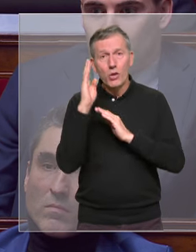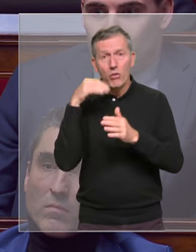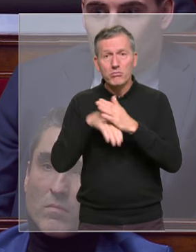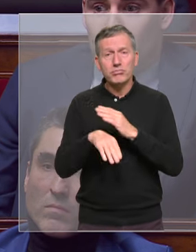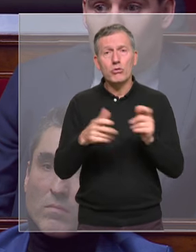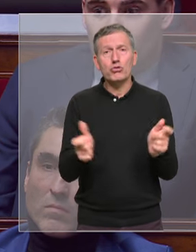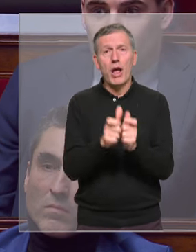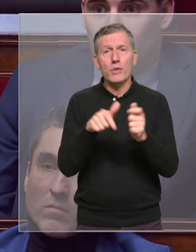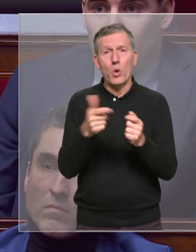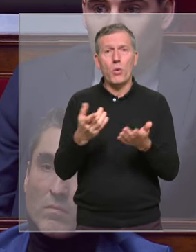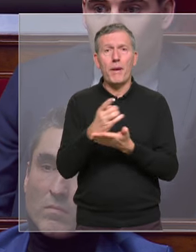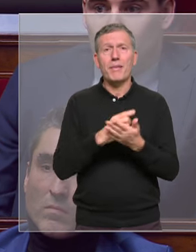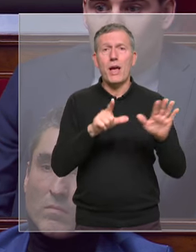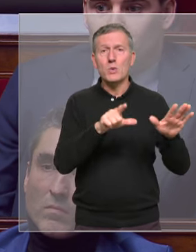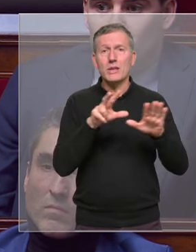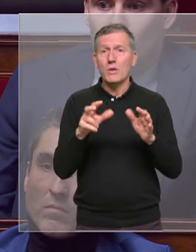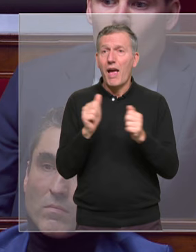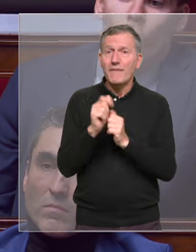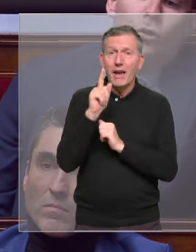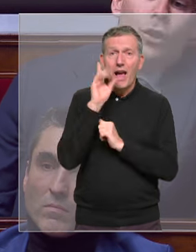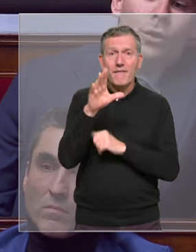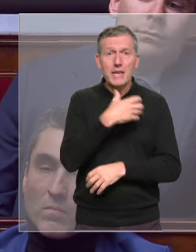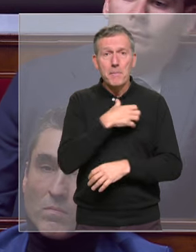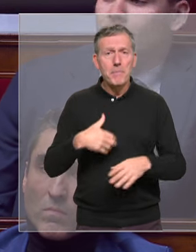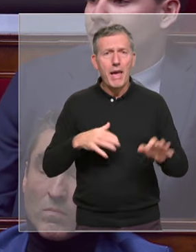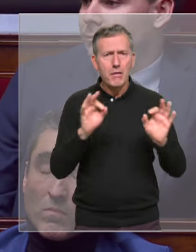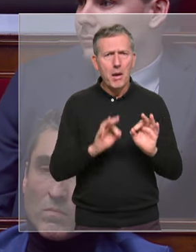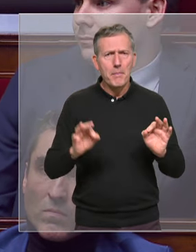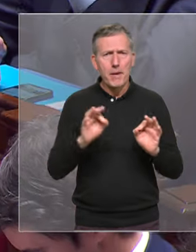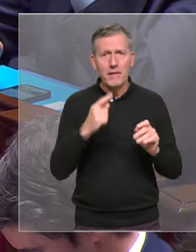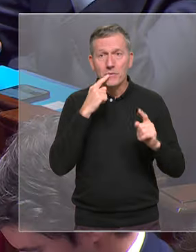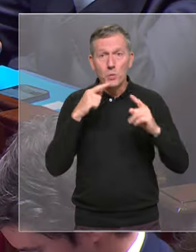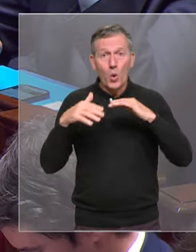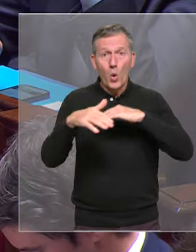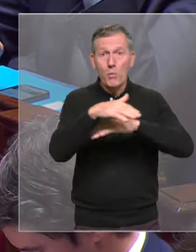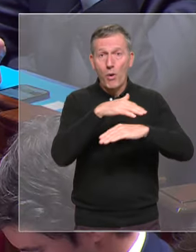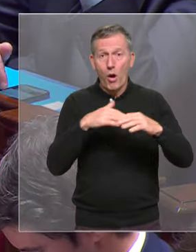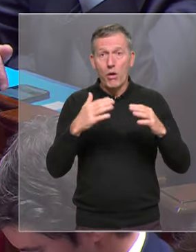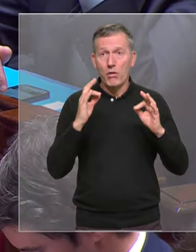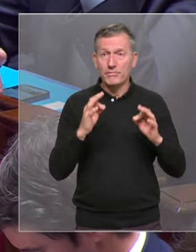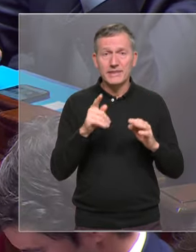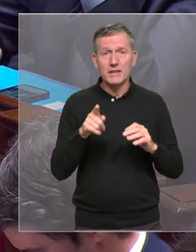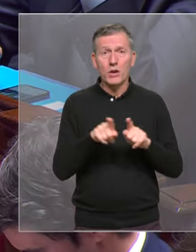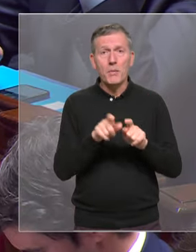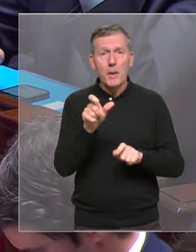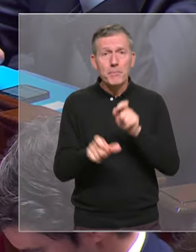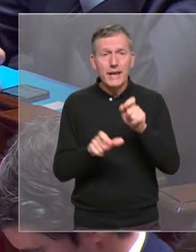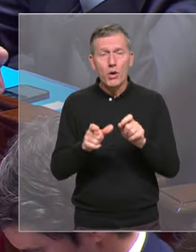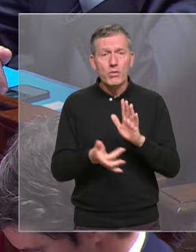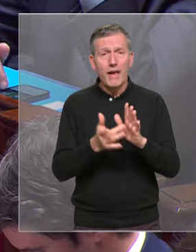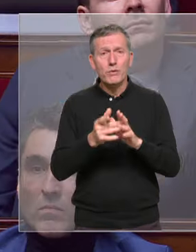les Yvelines, sans même consulter Madame le maire. La rumeur est insistante à Mamoudzou pour dire que ces réfugiés ont